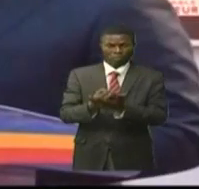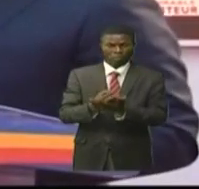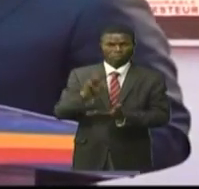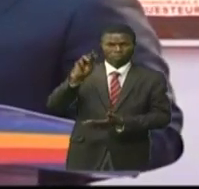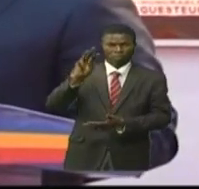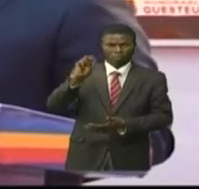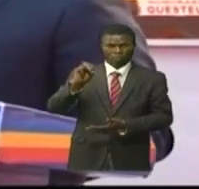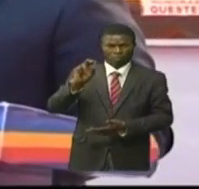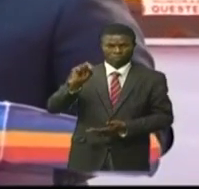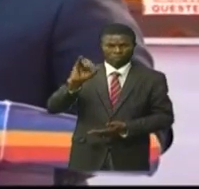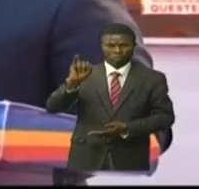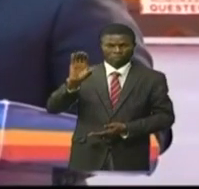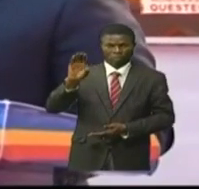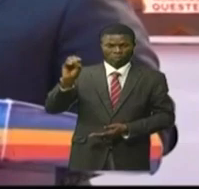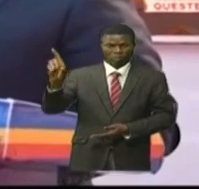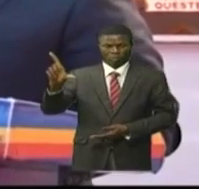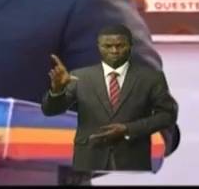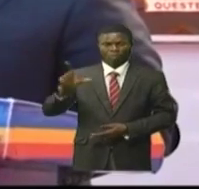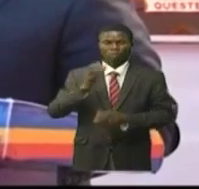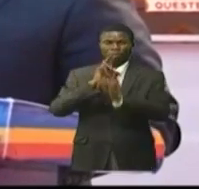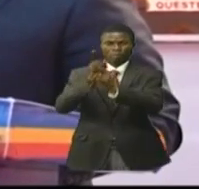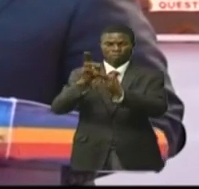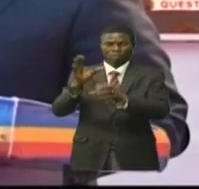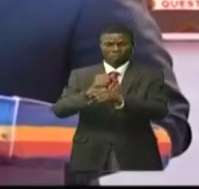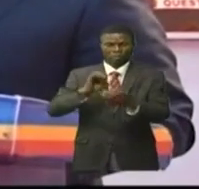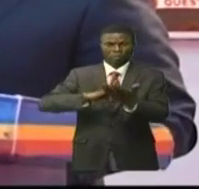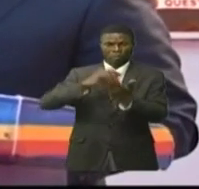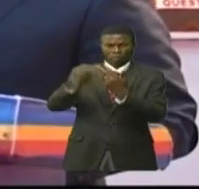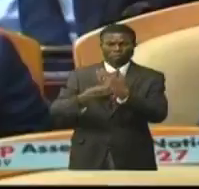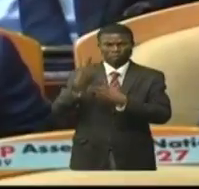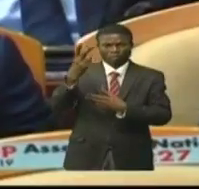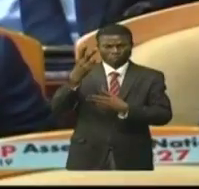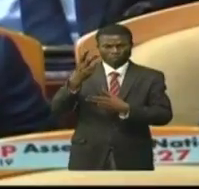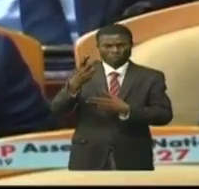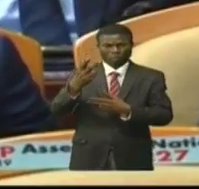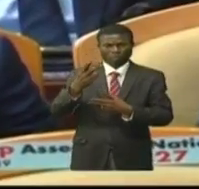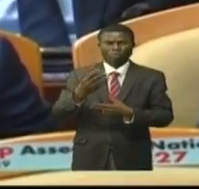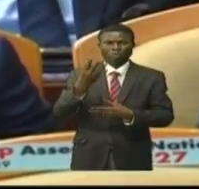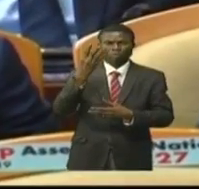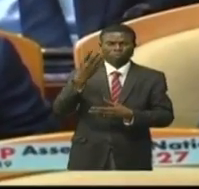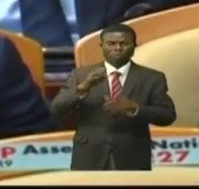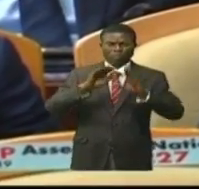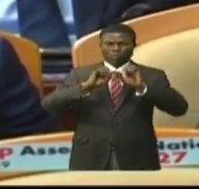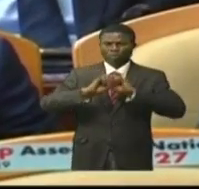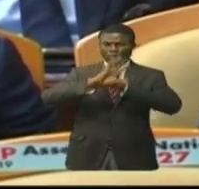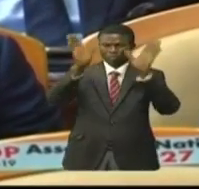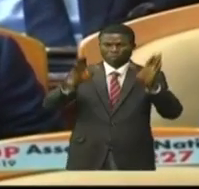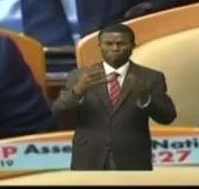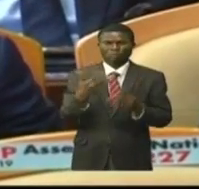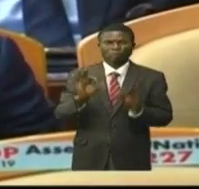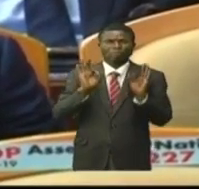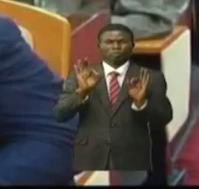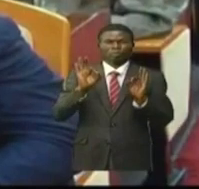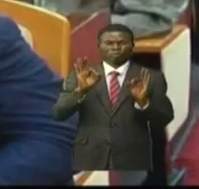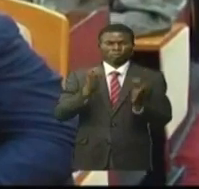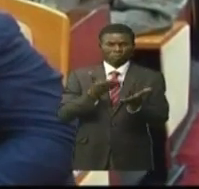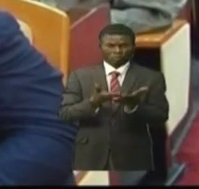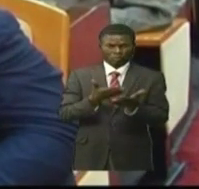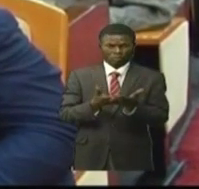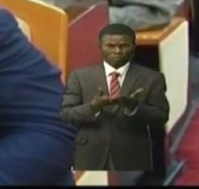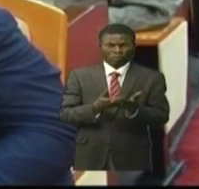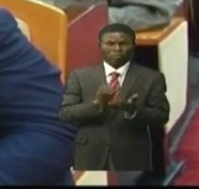casadi lors de l'économie générale de ces deux projets de loi a montré 4 sur table les innovations qui contiennent